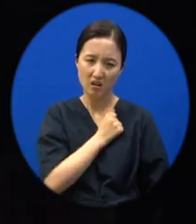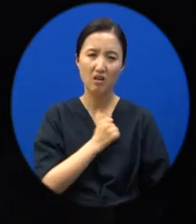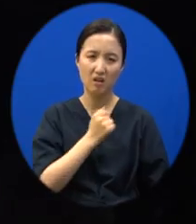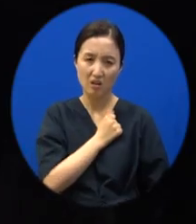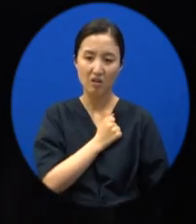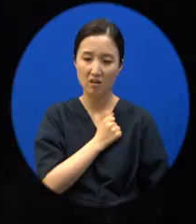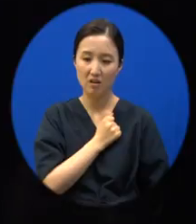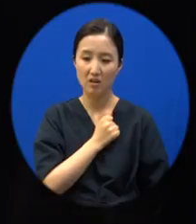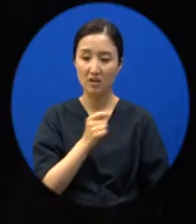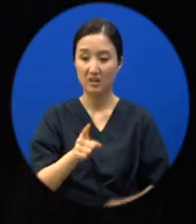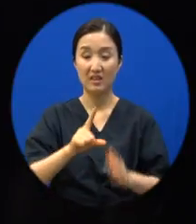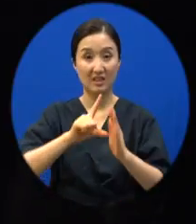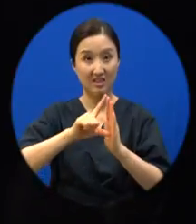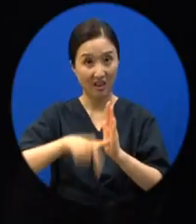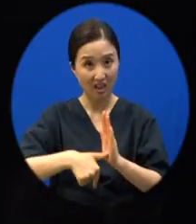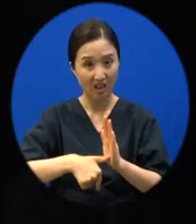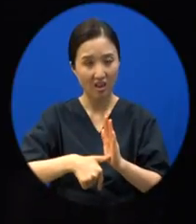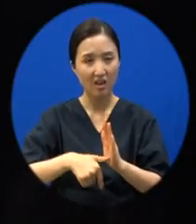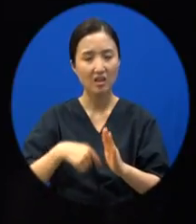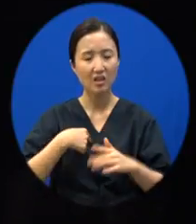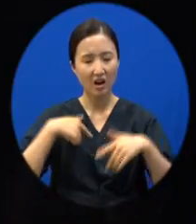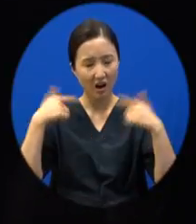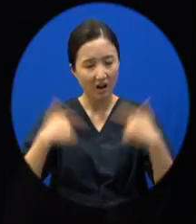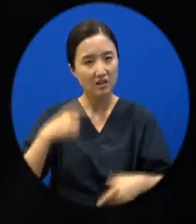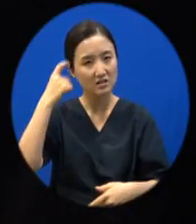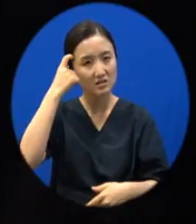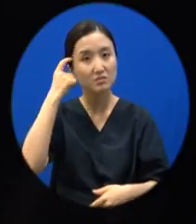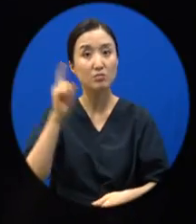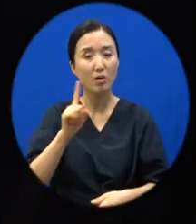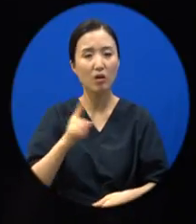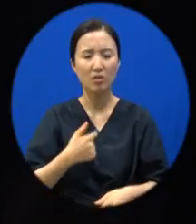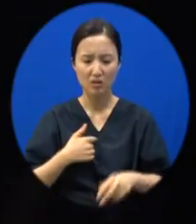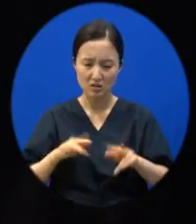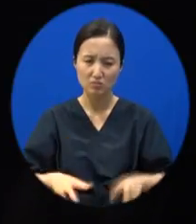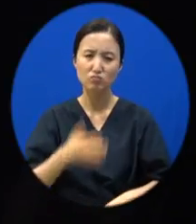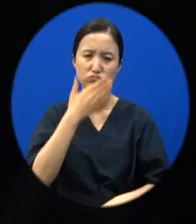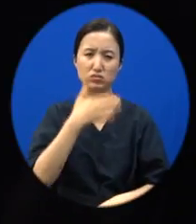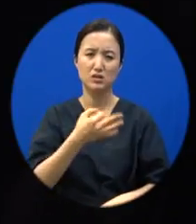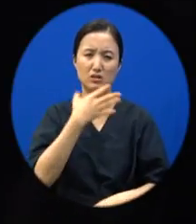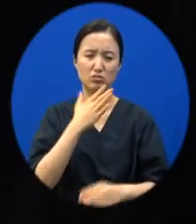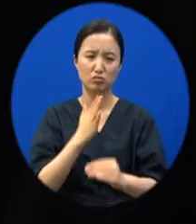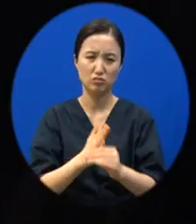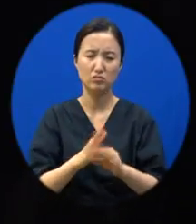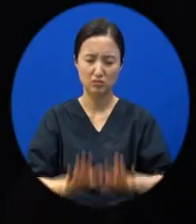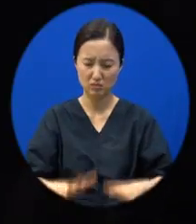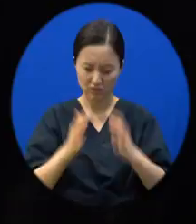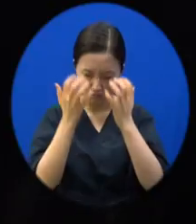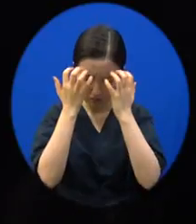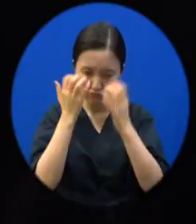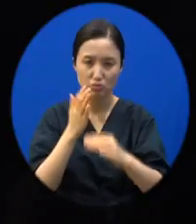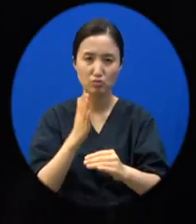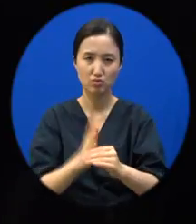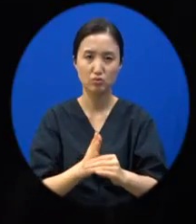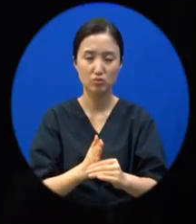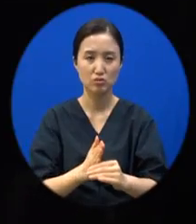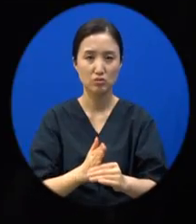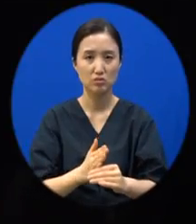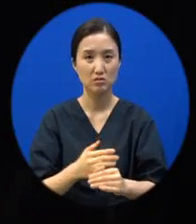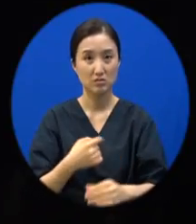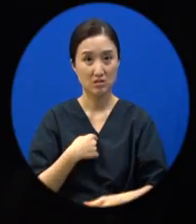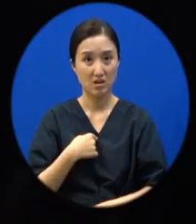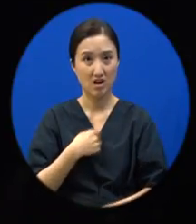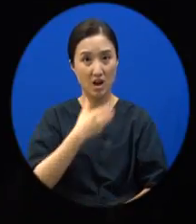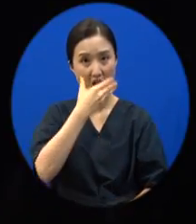생각이 이 생각이었어요. 나 너무 지금 불행한데, 나 너무 지금 고통스러운데